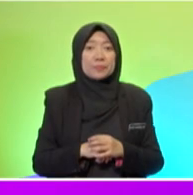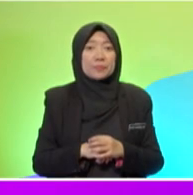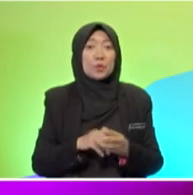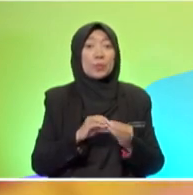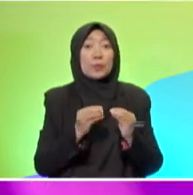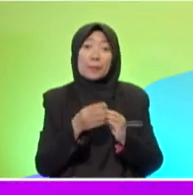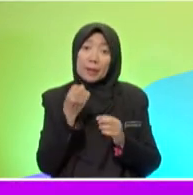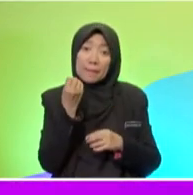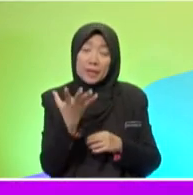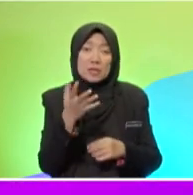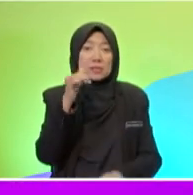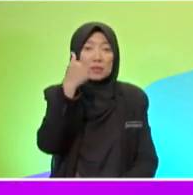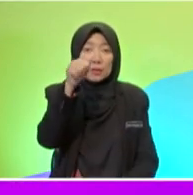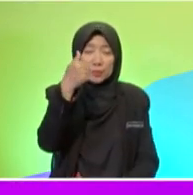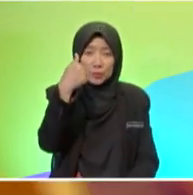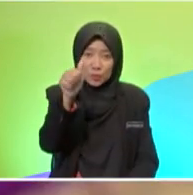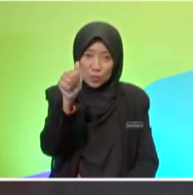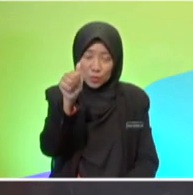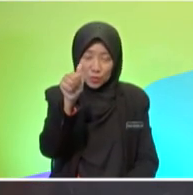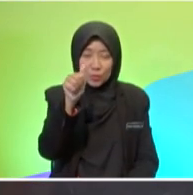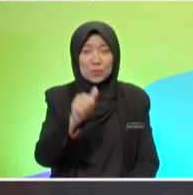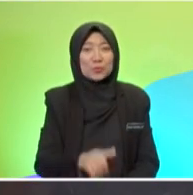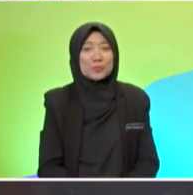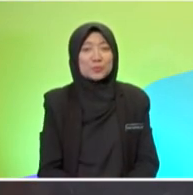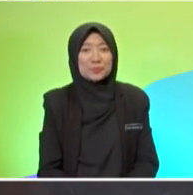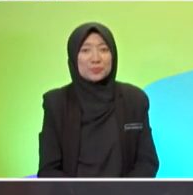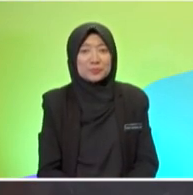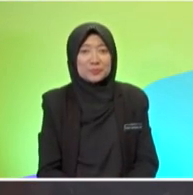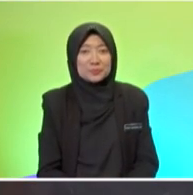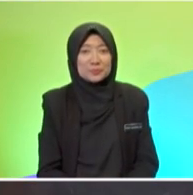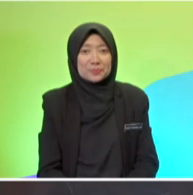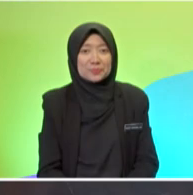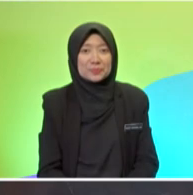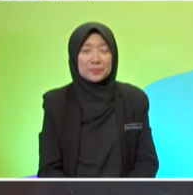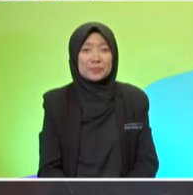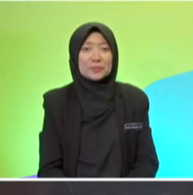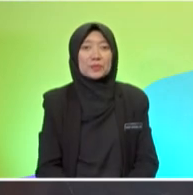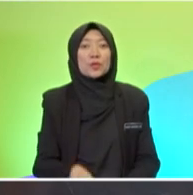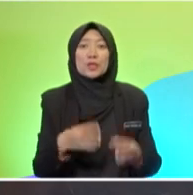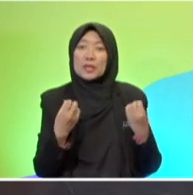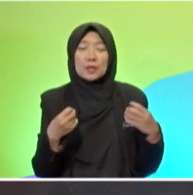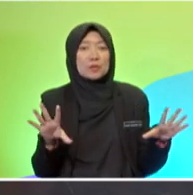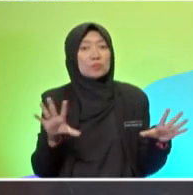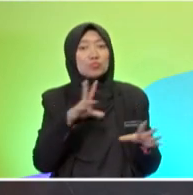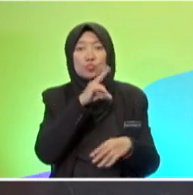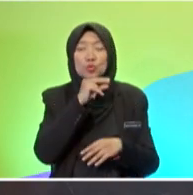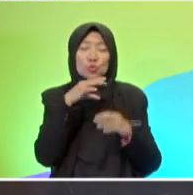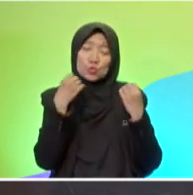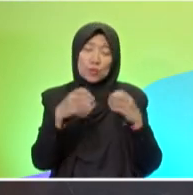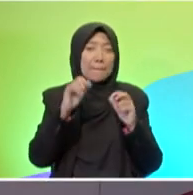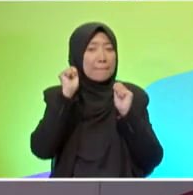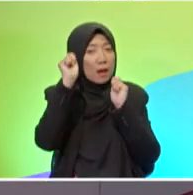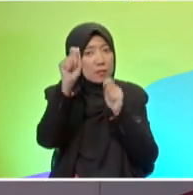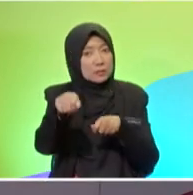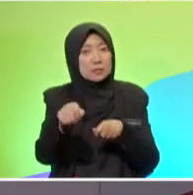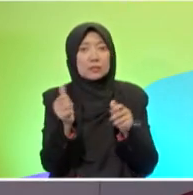10. Nombor 10. Okey, baik. Nampaknya itik kita semua dah dipancing kakak Mira